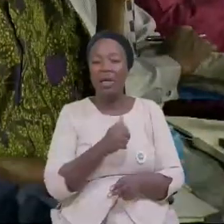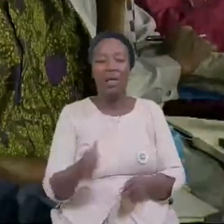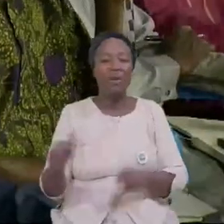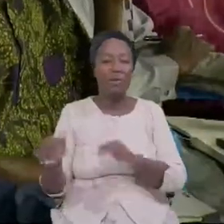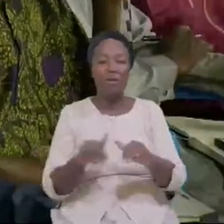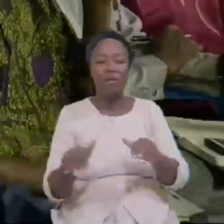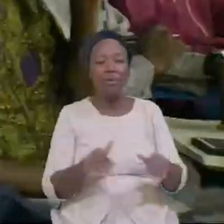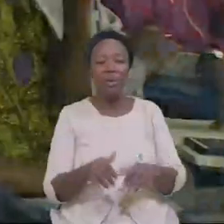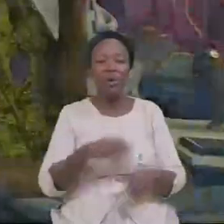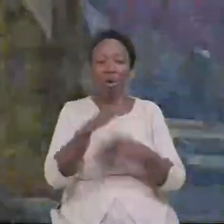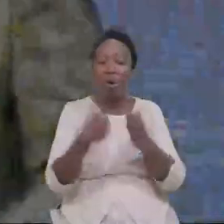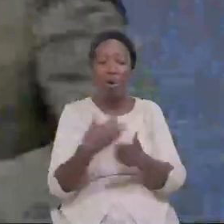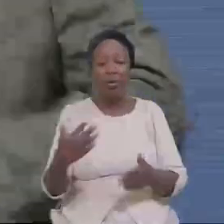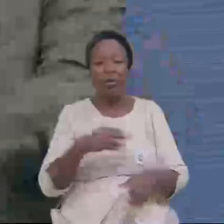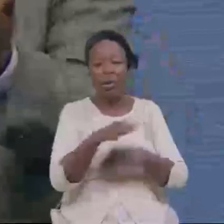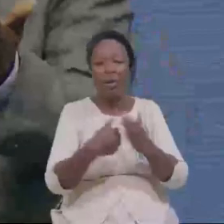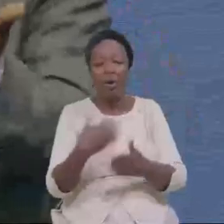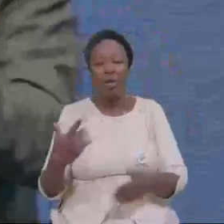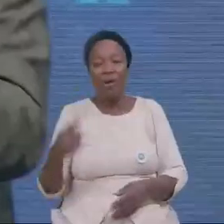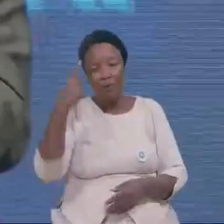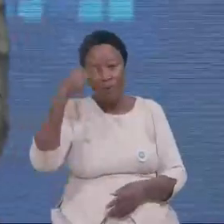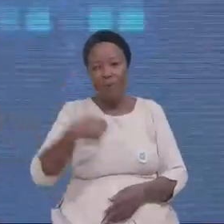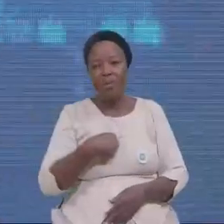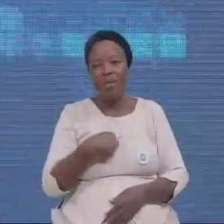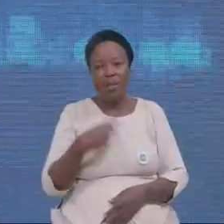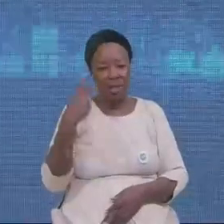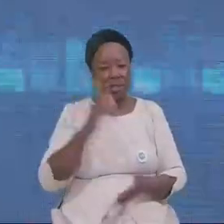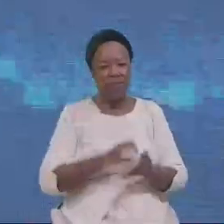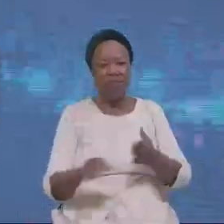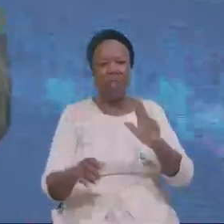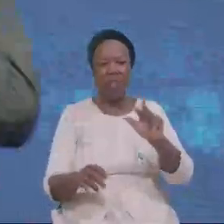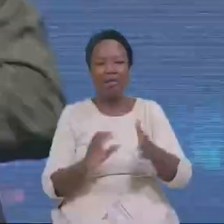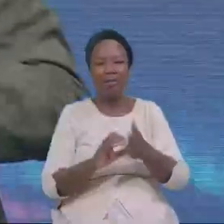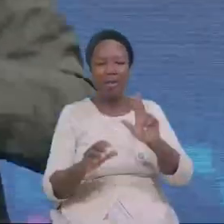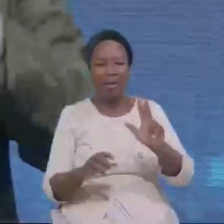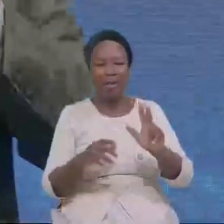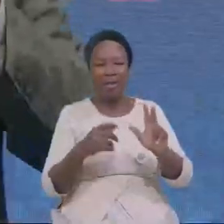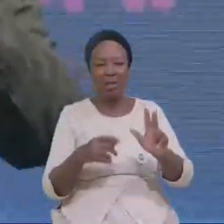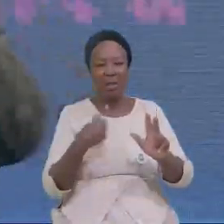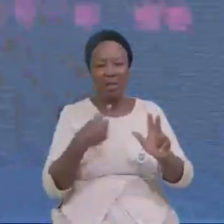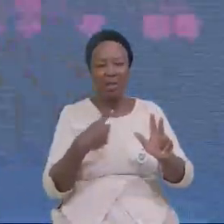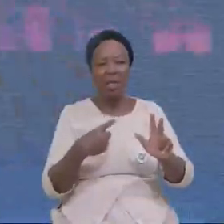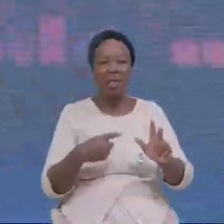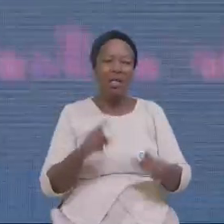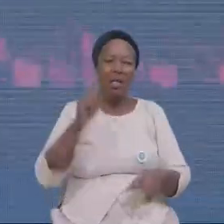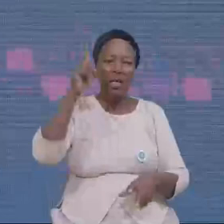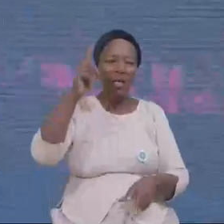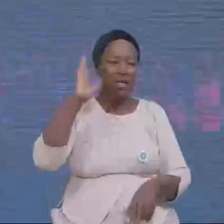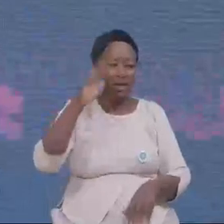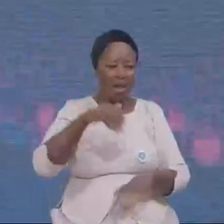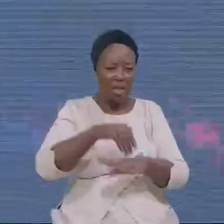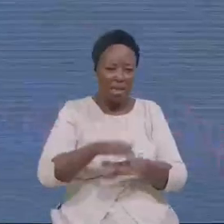Il agit, il accomplit tout pour moi. Verset 4. On dit: il m'enverra